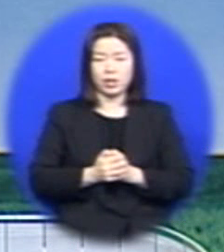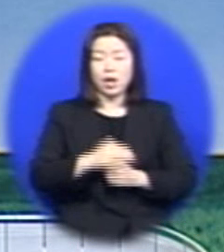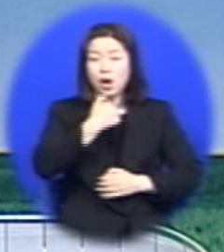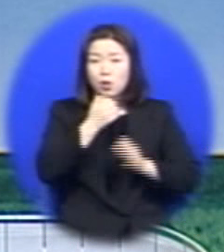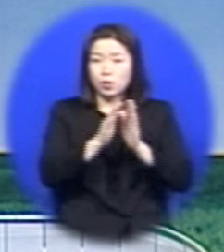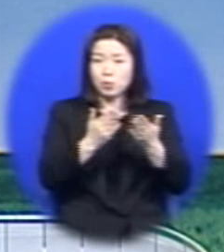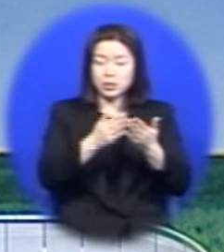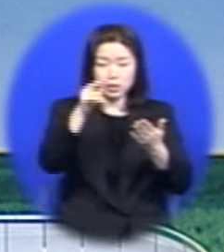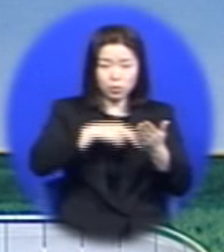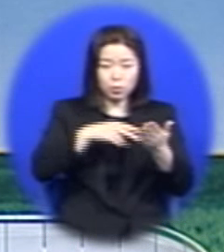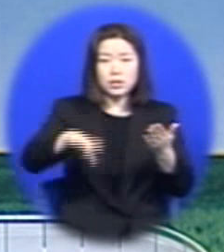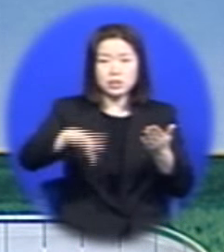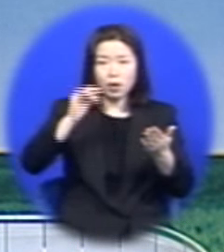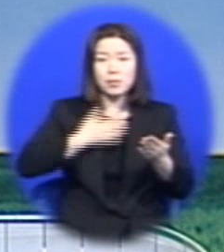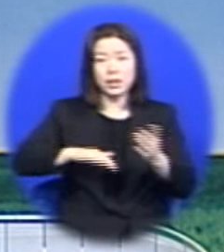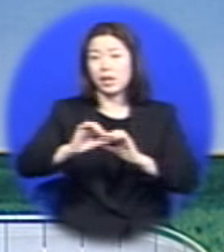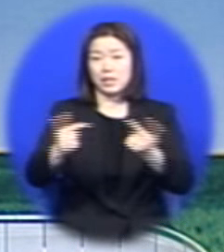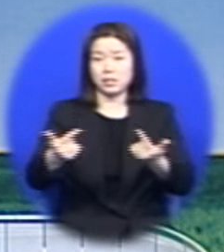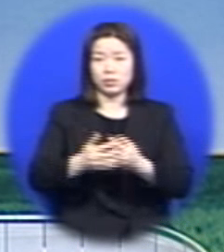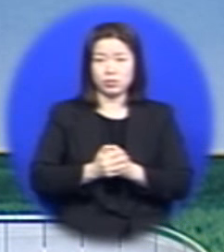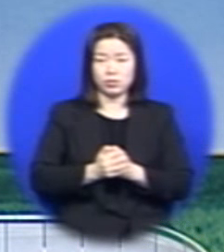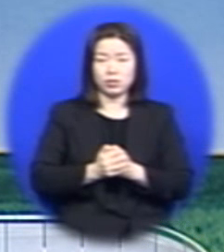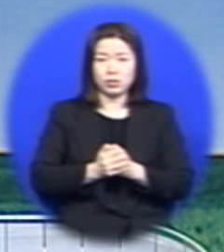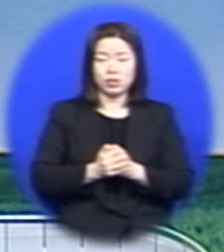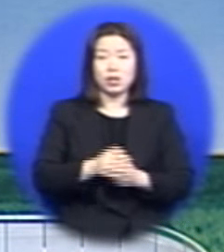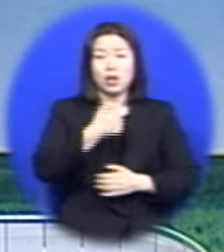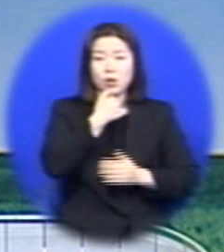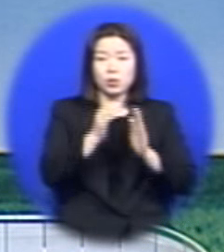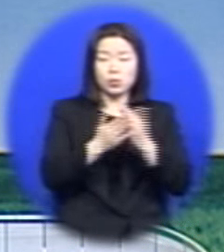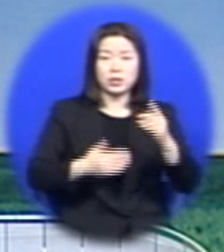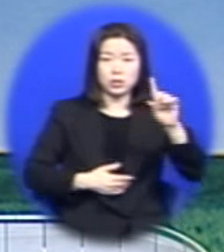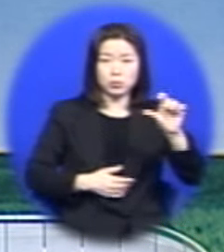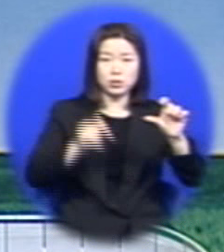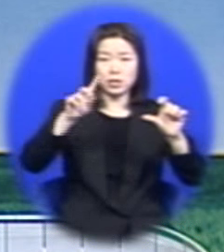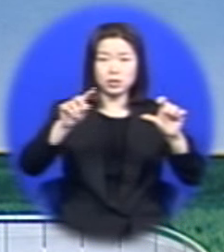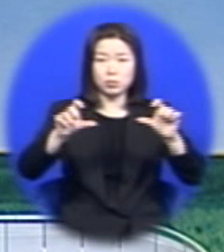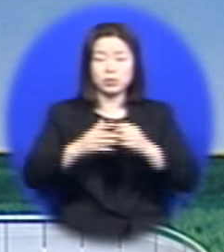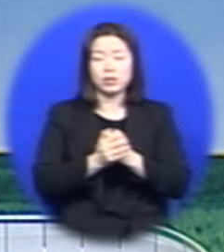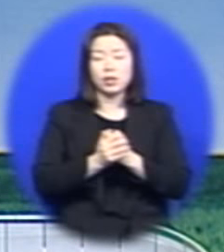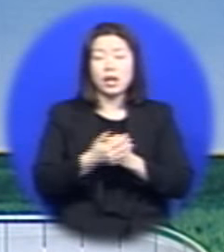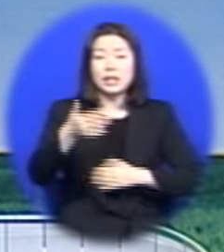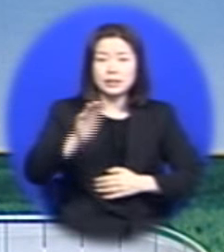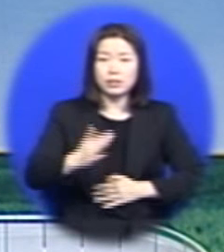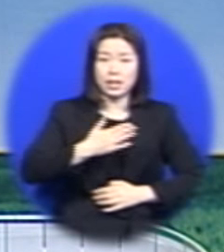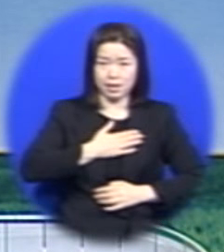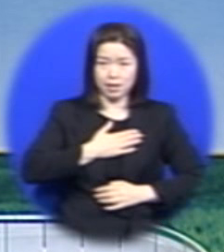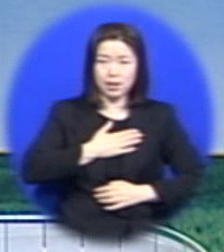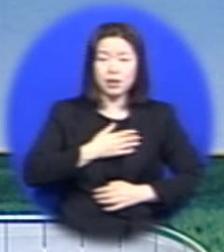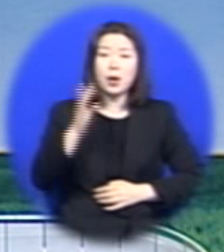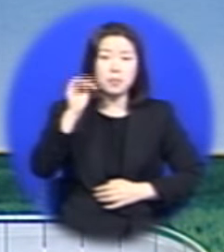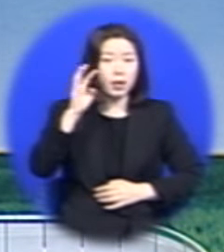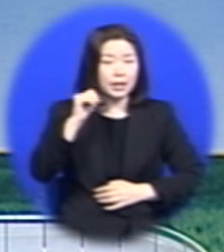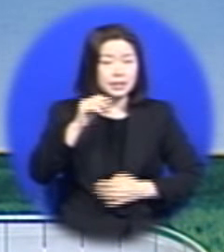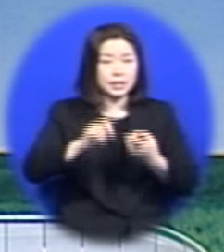로마서를 읽고서 그것을 처음 아는 게 아닙니다. 로마서 15장 15절에 그러나 내가 몇 가지